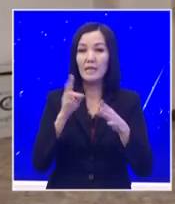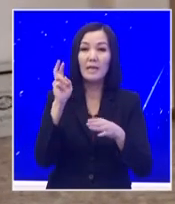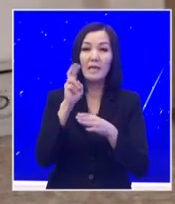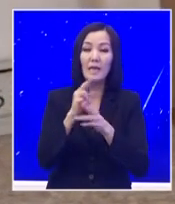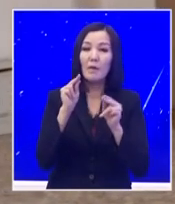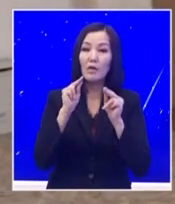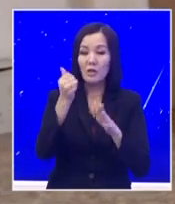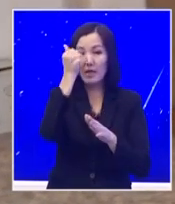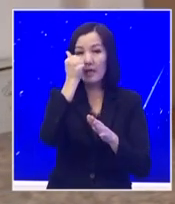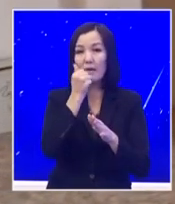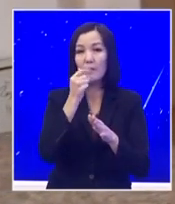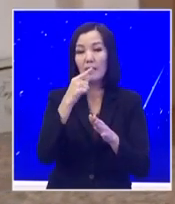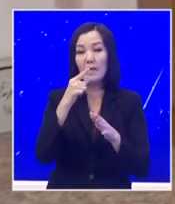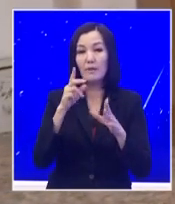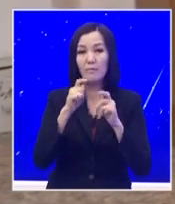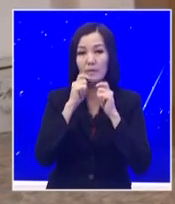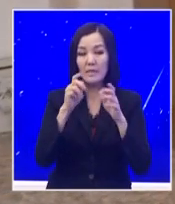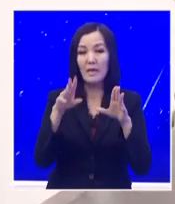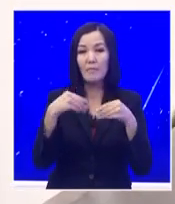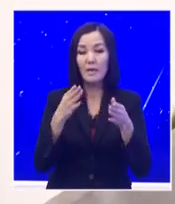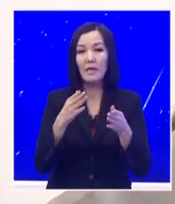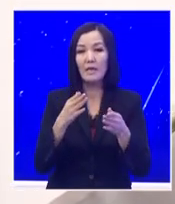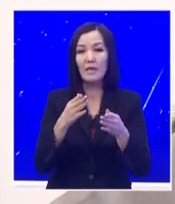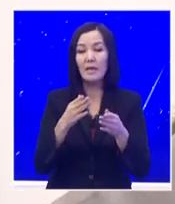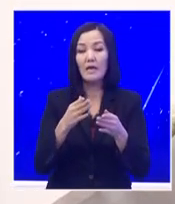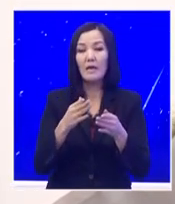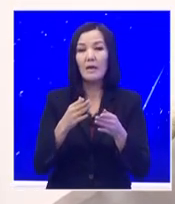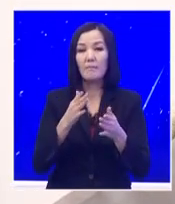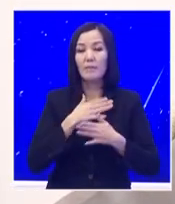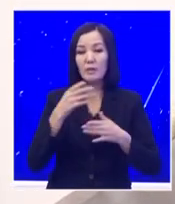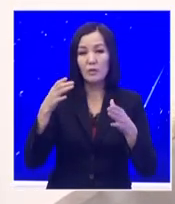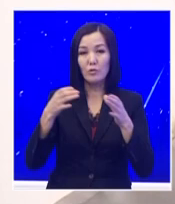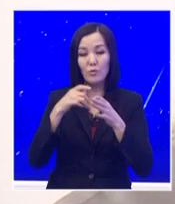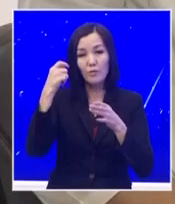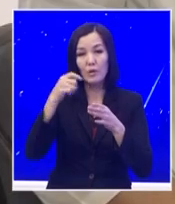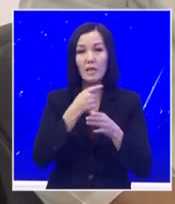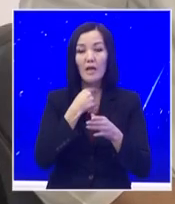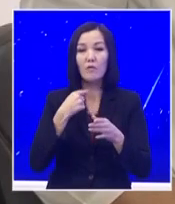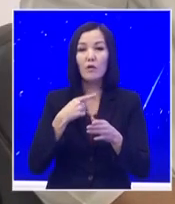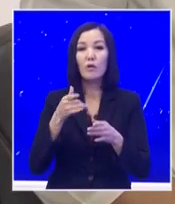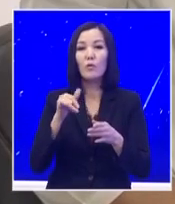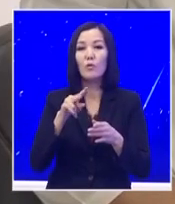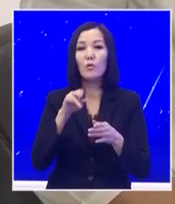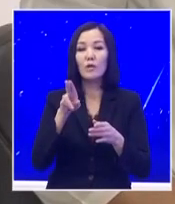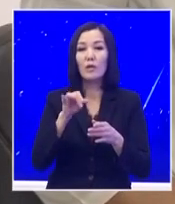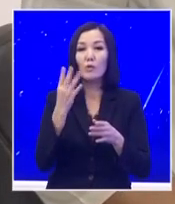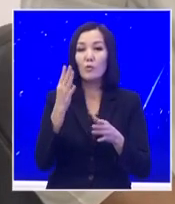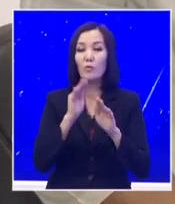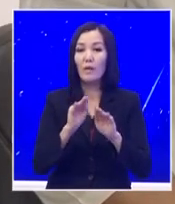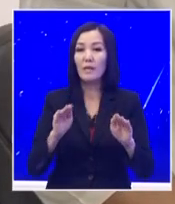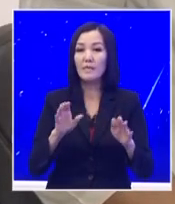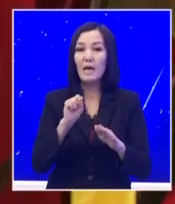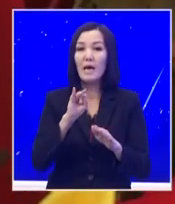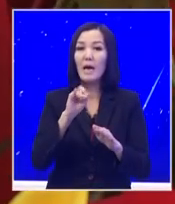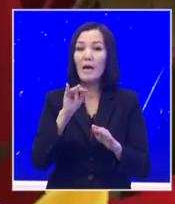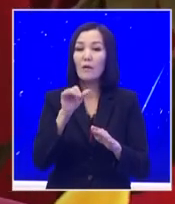шынай алғыстарын білдіріп жатады екен. Біз барғанда да соның біріне куә болдық. Талдықорғандық Гүлден Болатқызының 4 баласында да